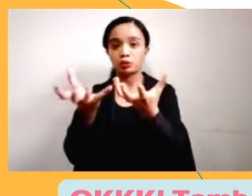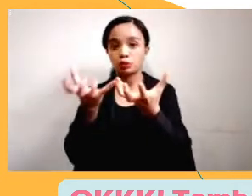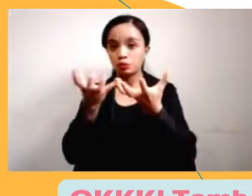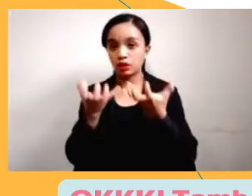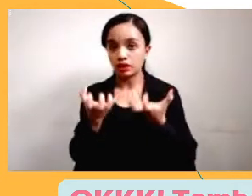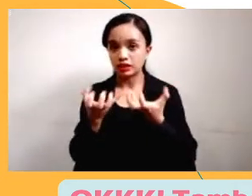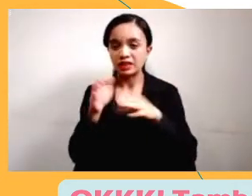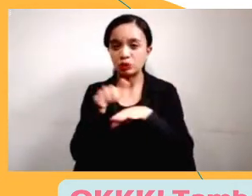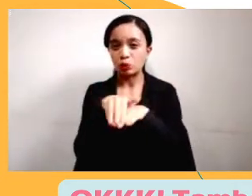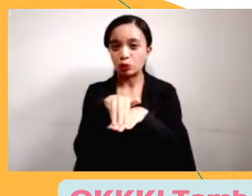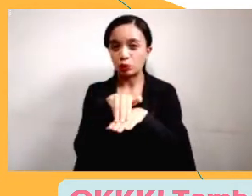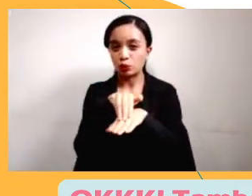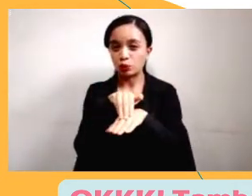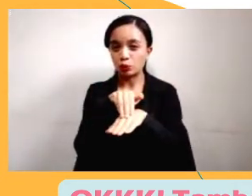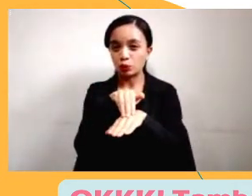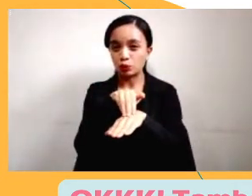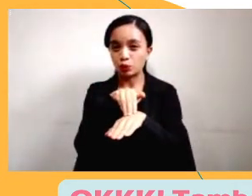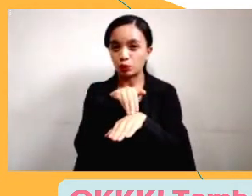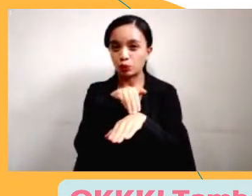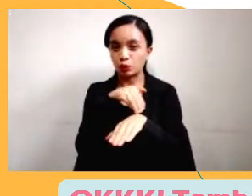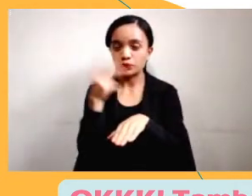mabagal, pwede siyang ganito.